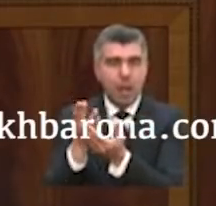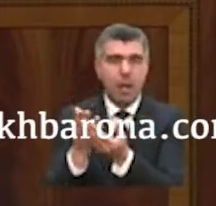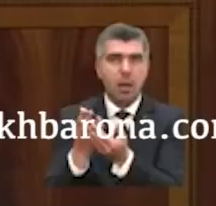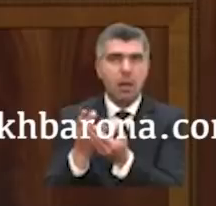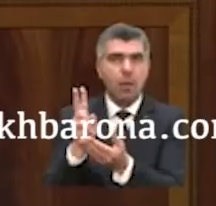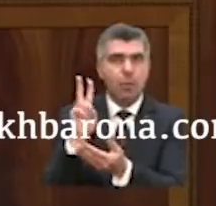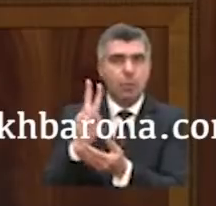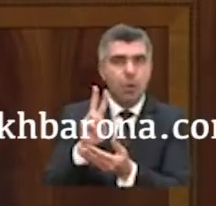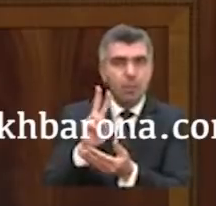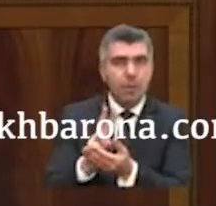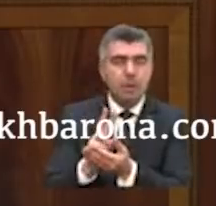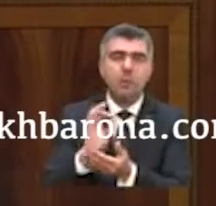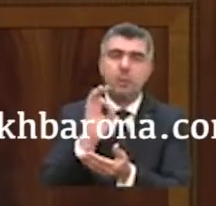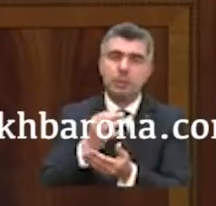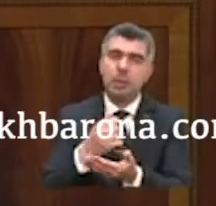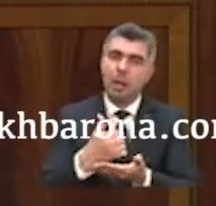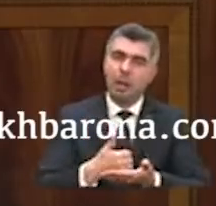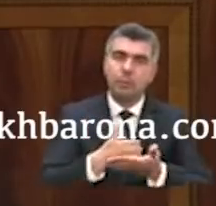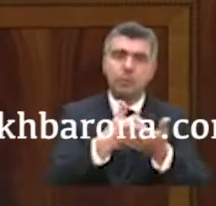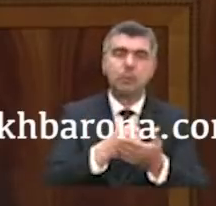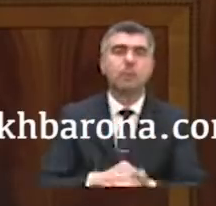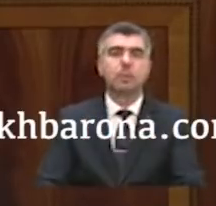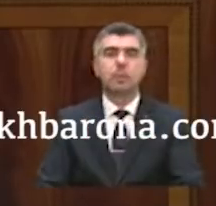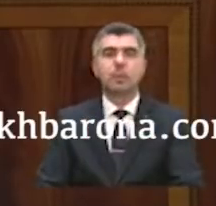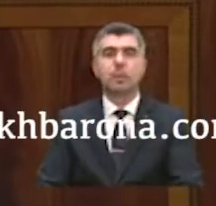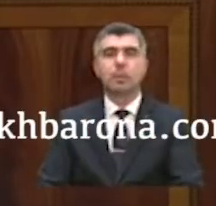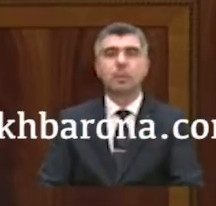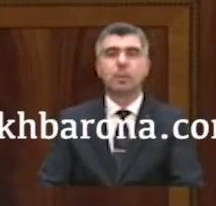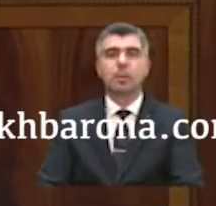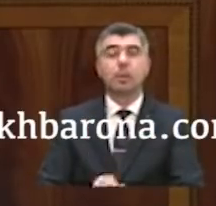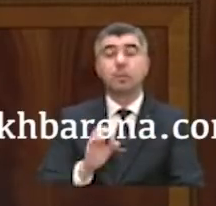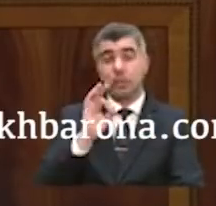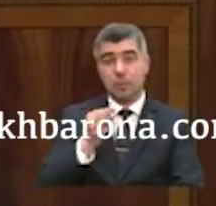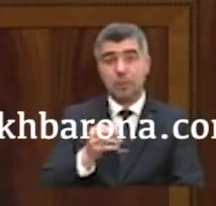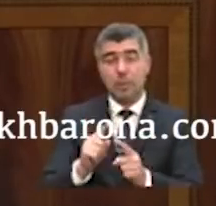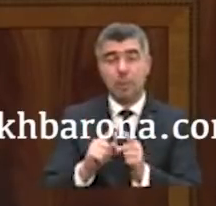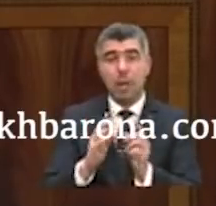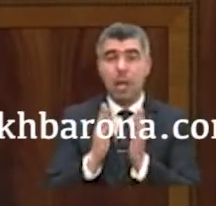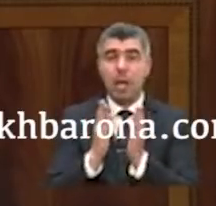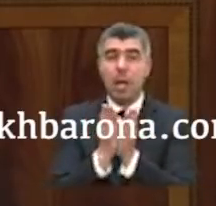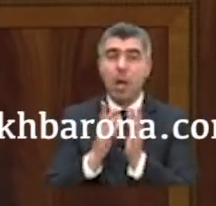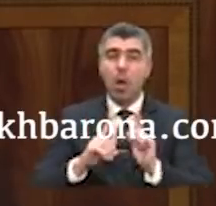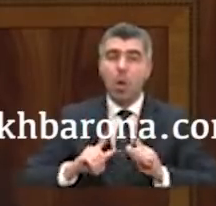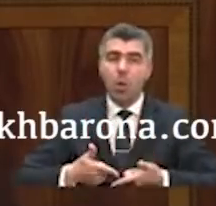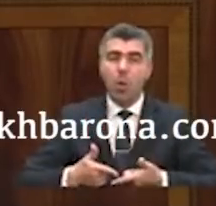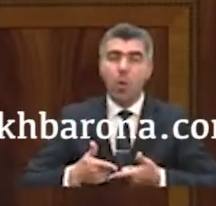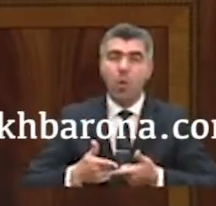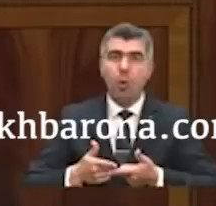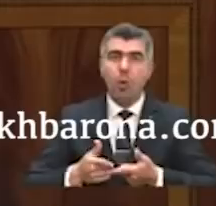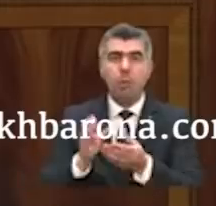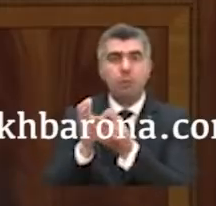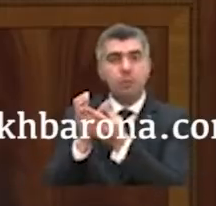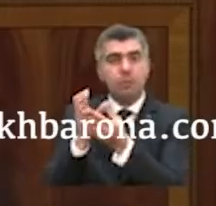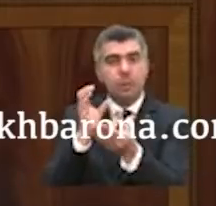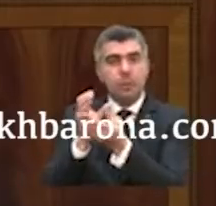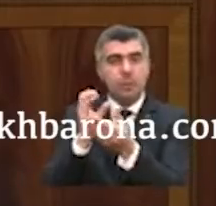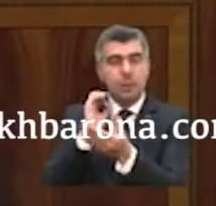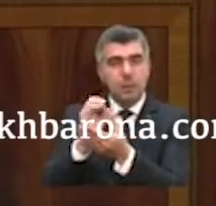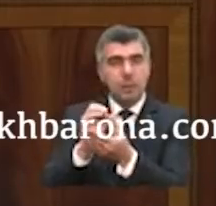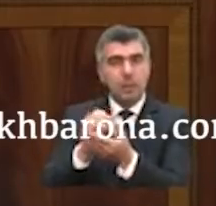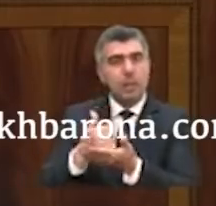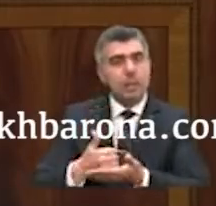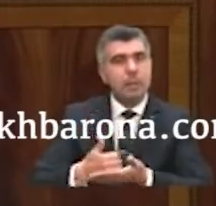للمهنيين. مستعدين انه كان النقل ديال المدرسه ديال لي بروفيسيونيل حتى